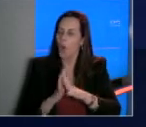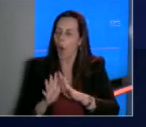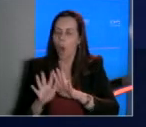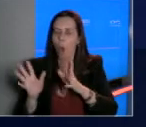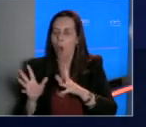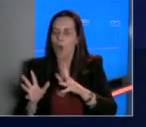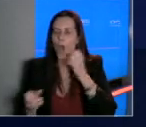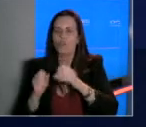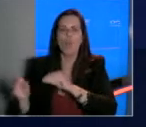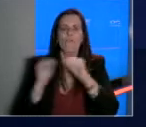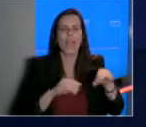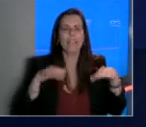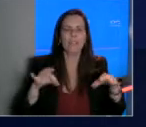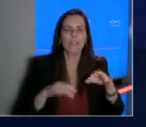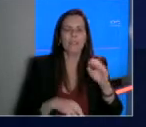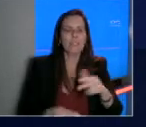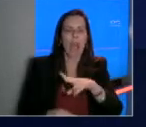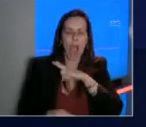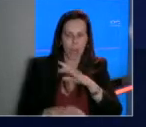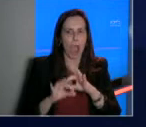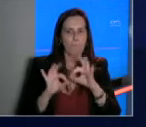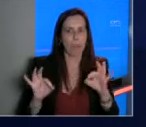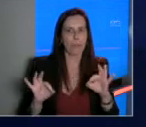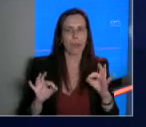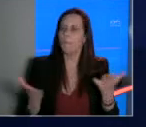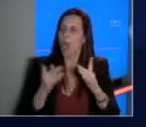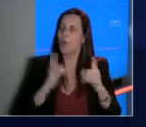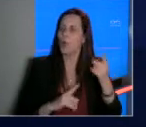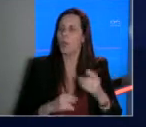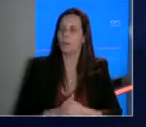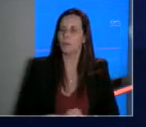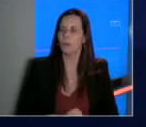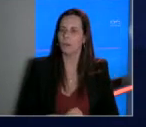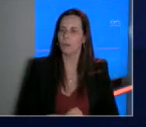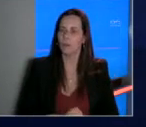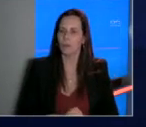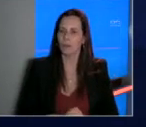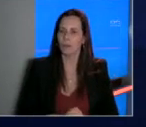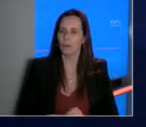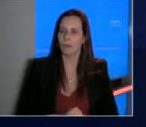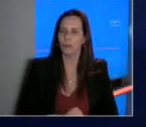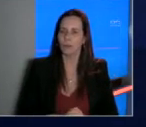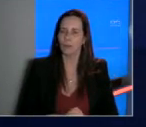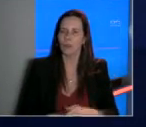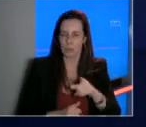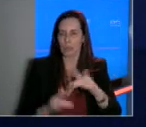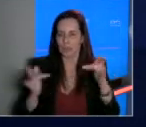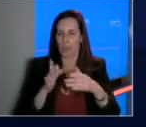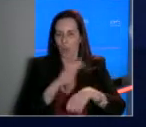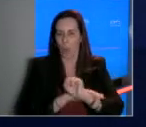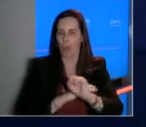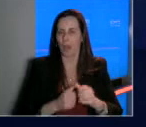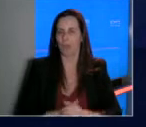לה לספרד, וגם קצת בריטניה מתחילים לדבר. מה קורה שם? והייתי אומרת גם ארצות הברית.